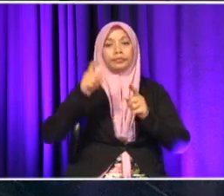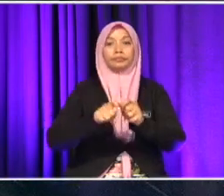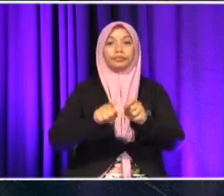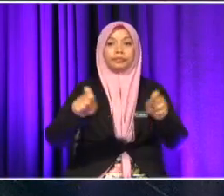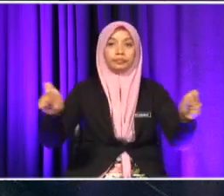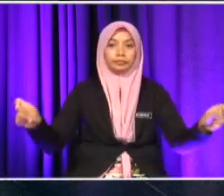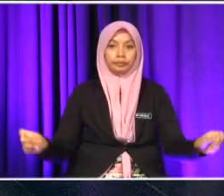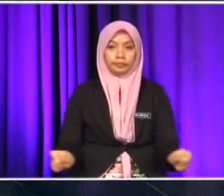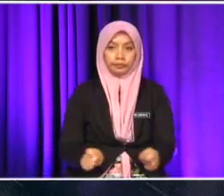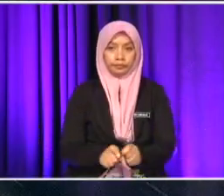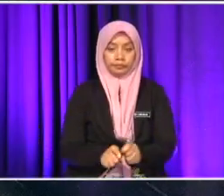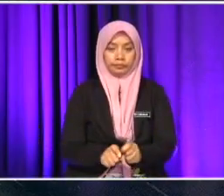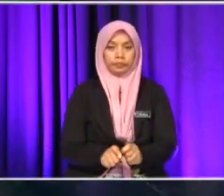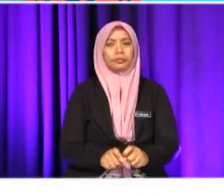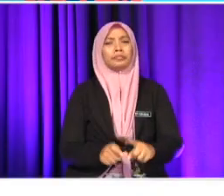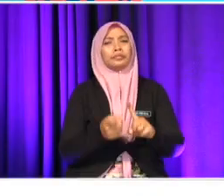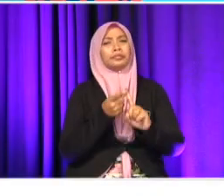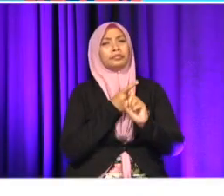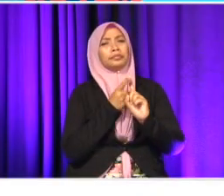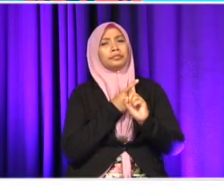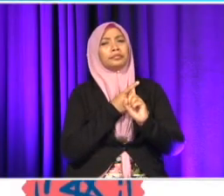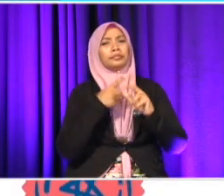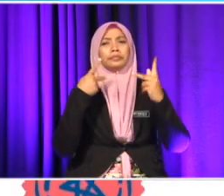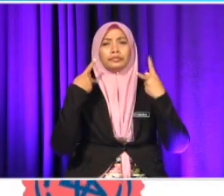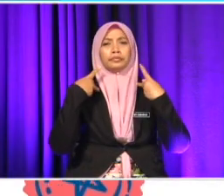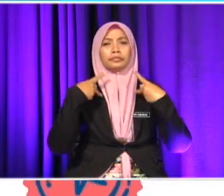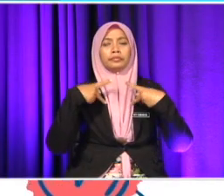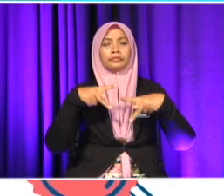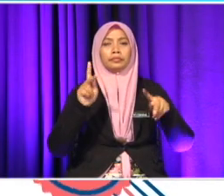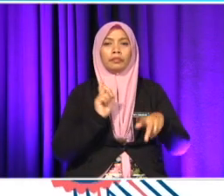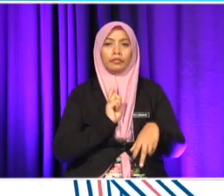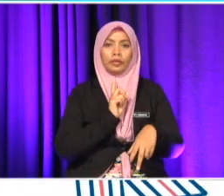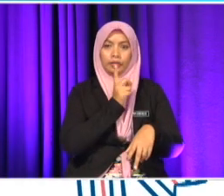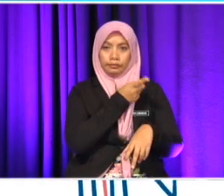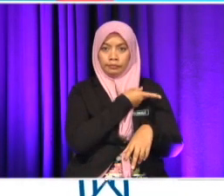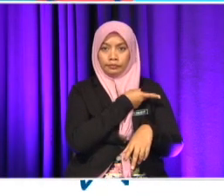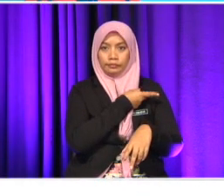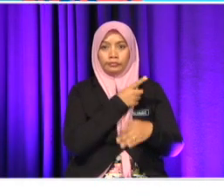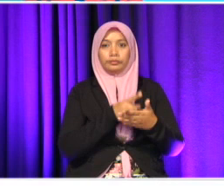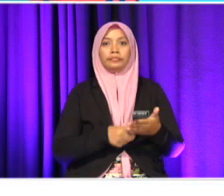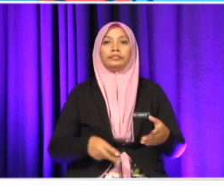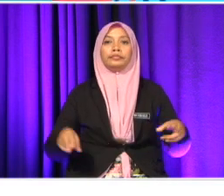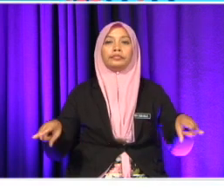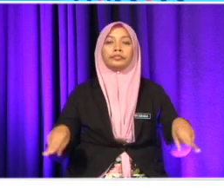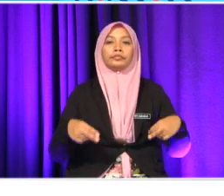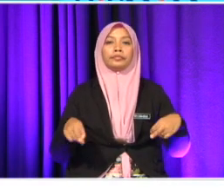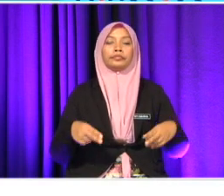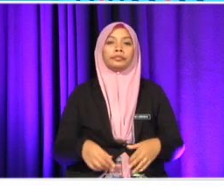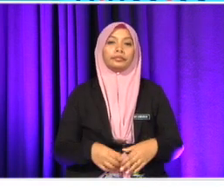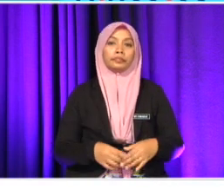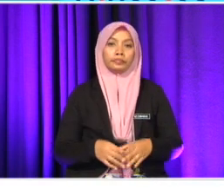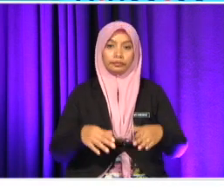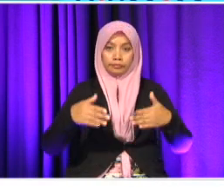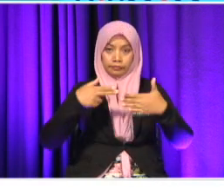cebok Oke salah satunya mesti belajar Kedai Kita ataupun apa yang kita itu kan jaraknya kita Hampir aja betul